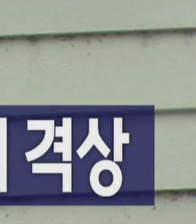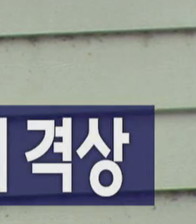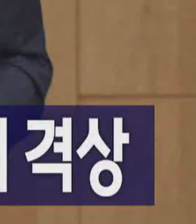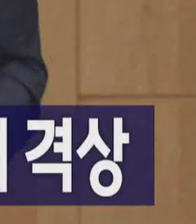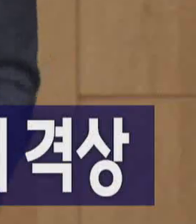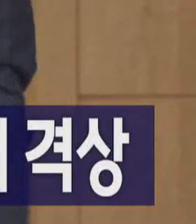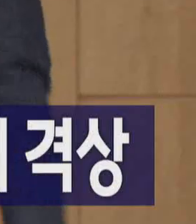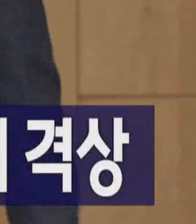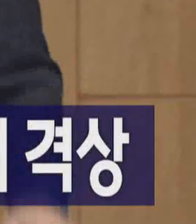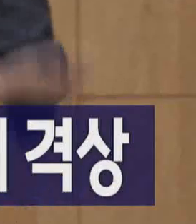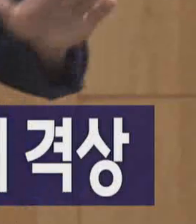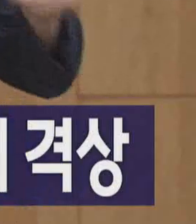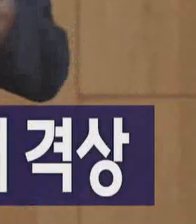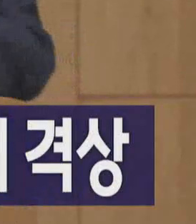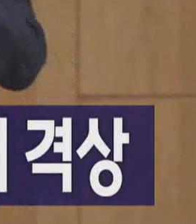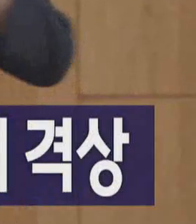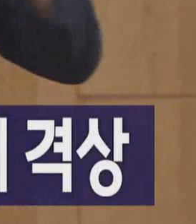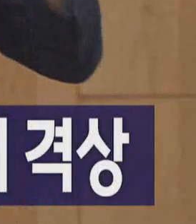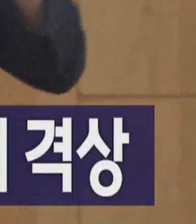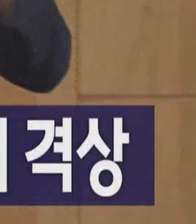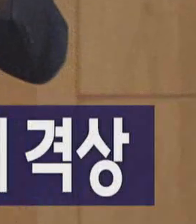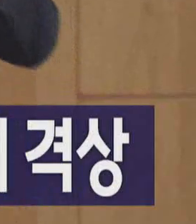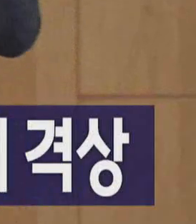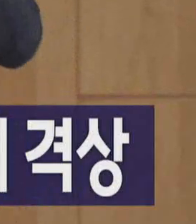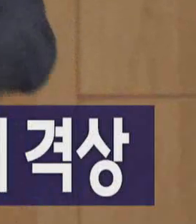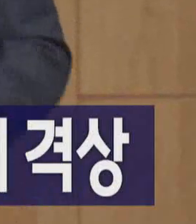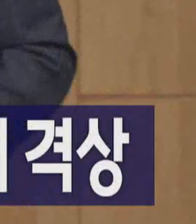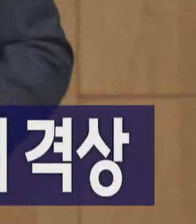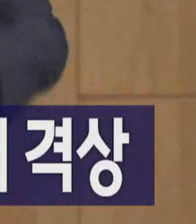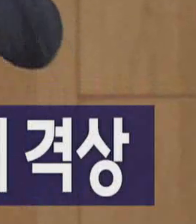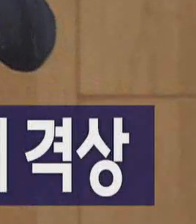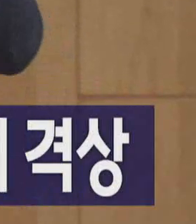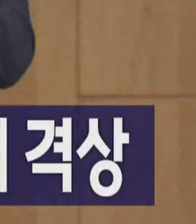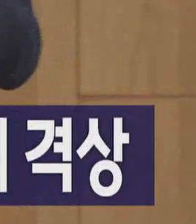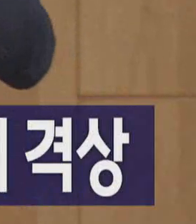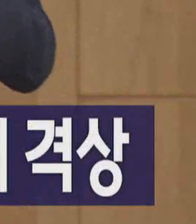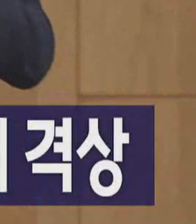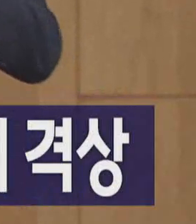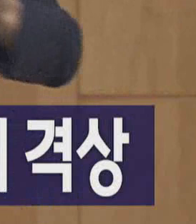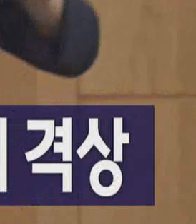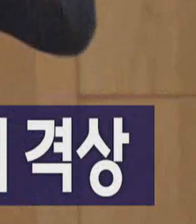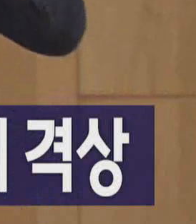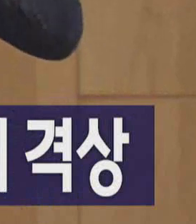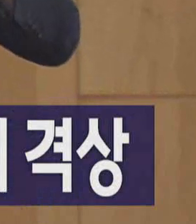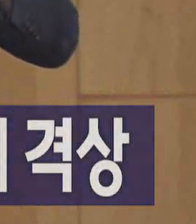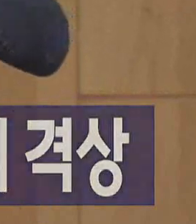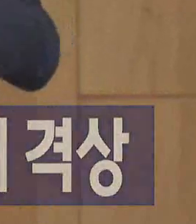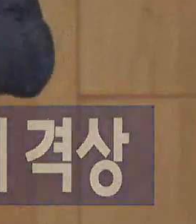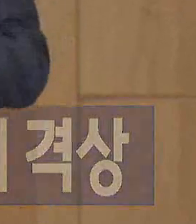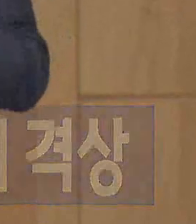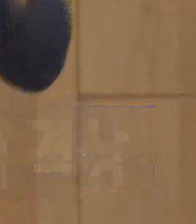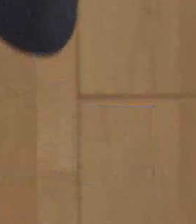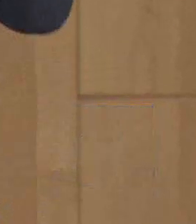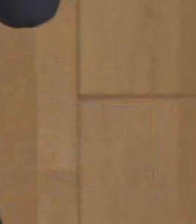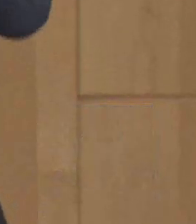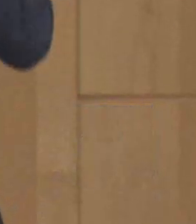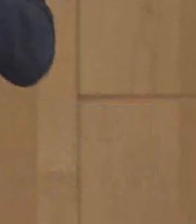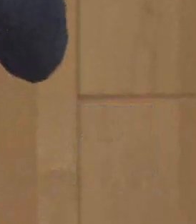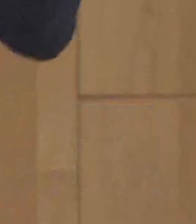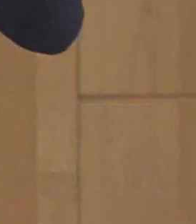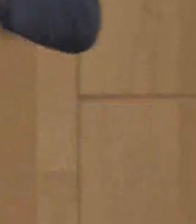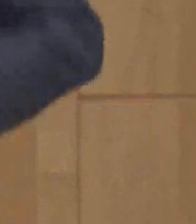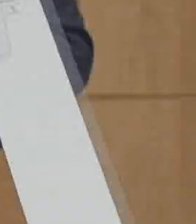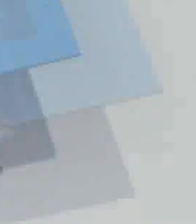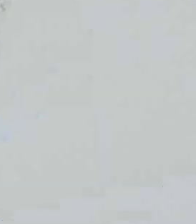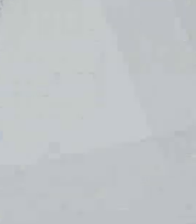처음입니다. 이 상황을 지금 통제하지 못하면 시민의 삶과 생활이 공황 상태에 빠질 수 있다는